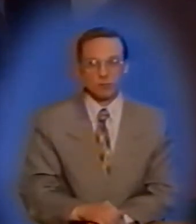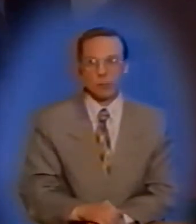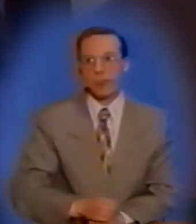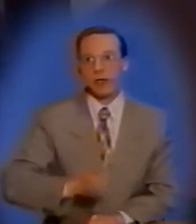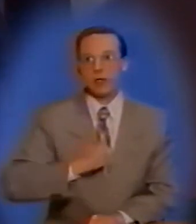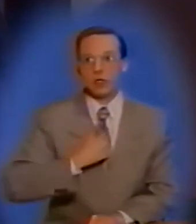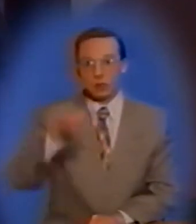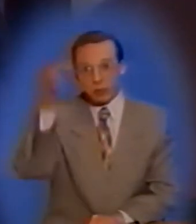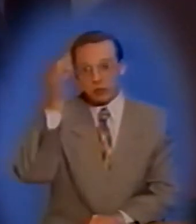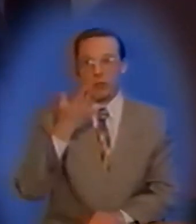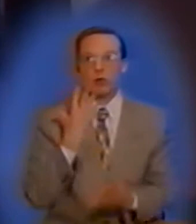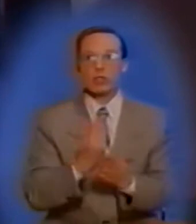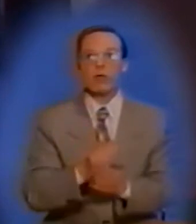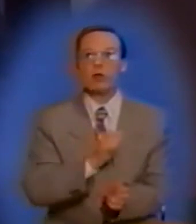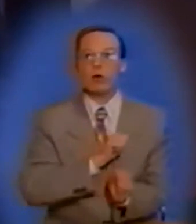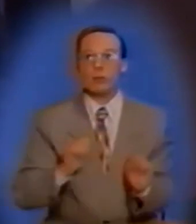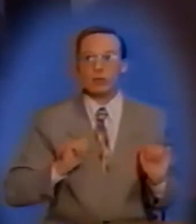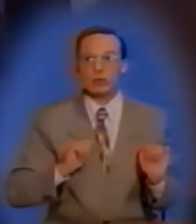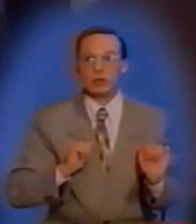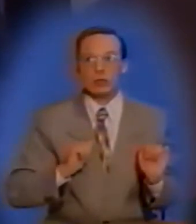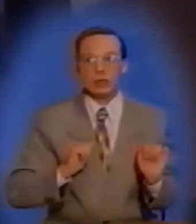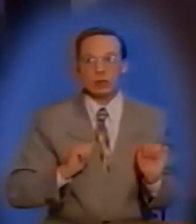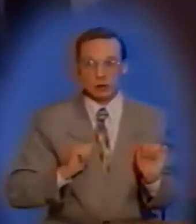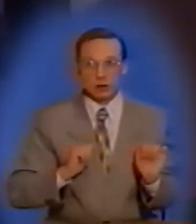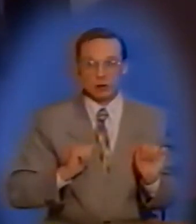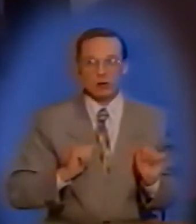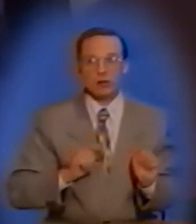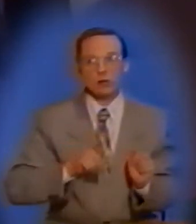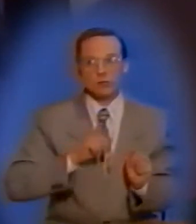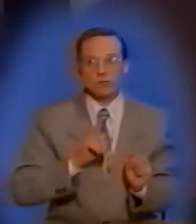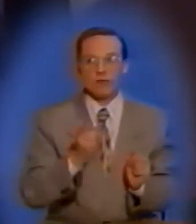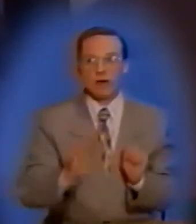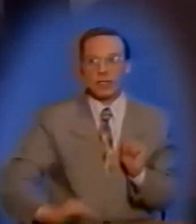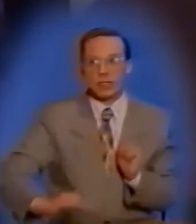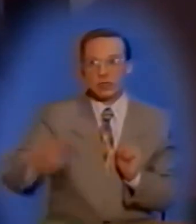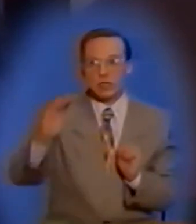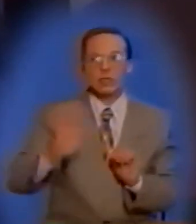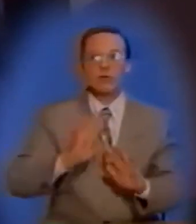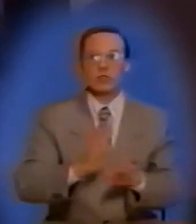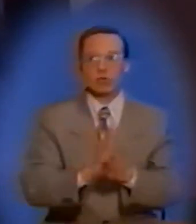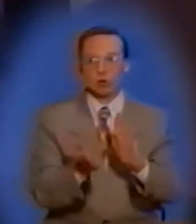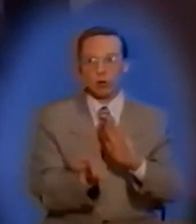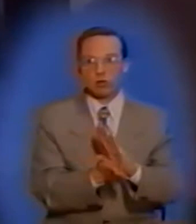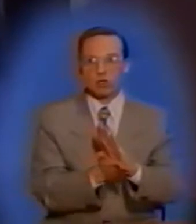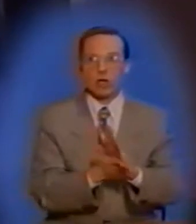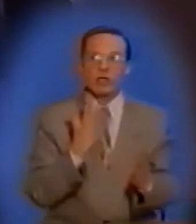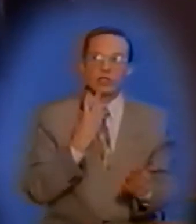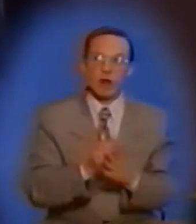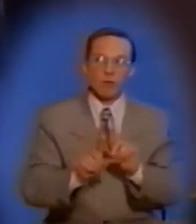Aš prisimenu save, kai nuo pat vaikystės viskas klostėsi savotiškai mano gyvenime.